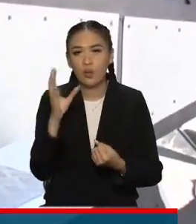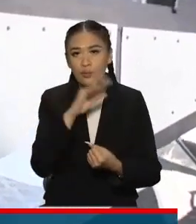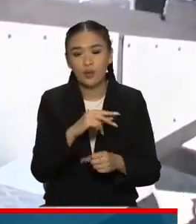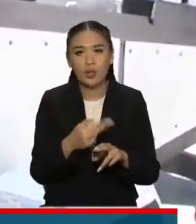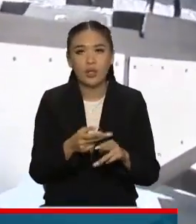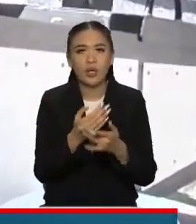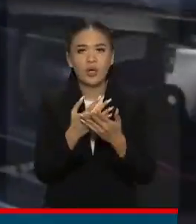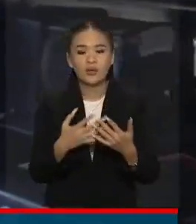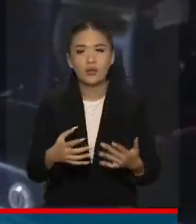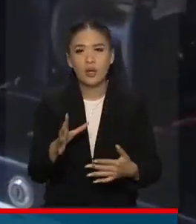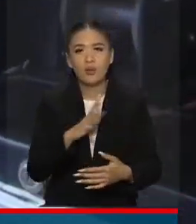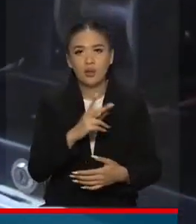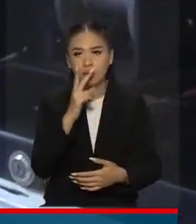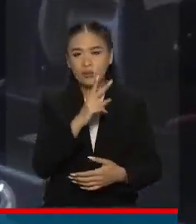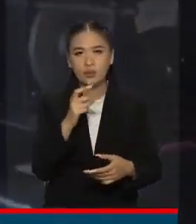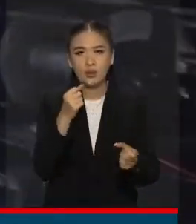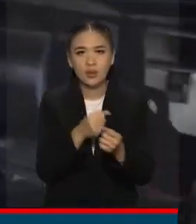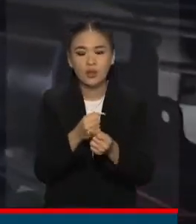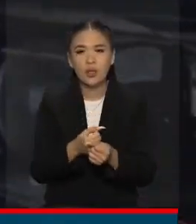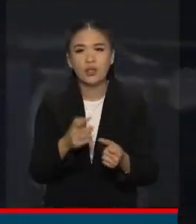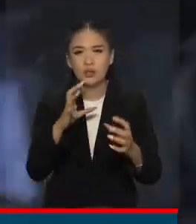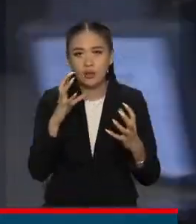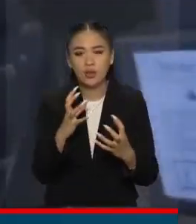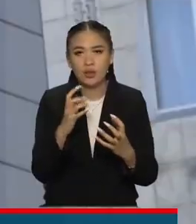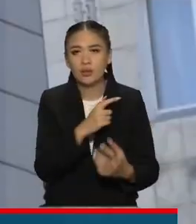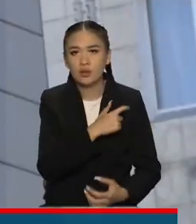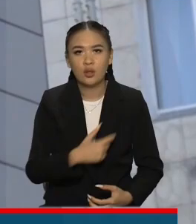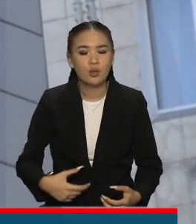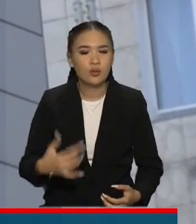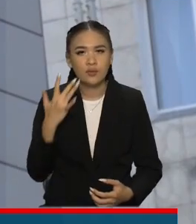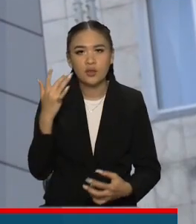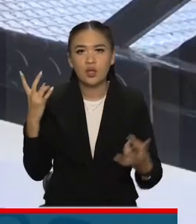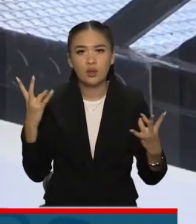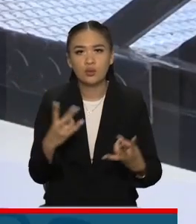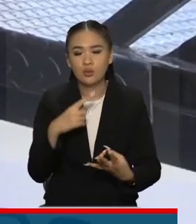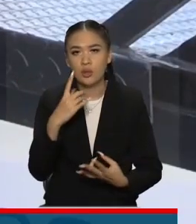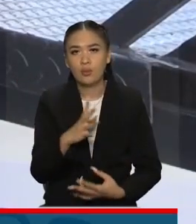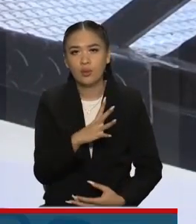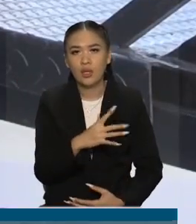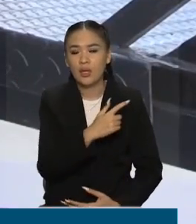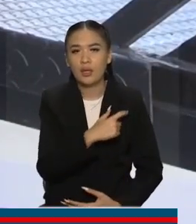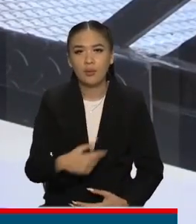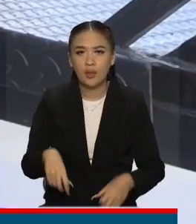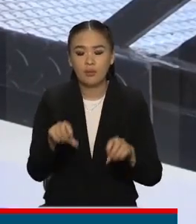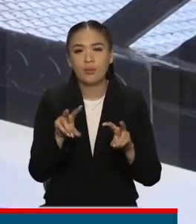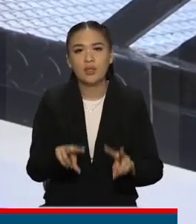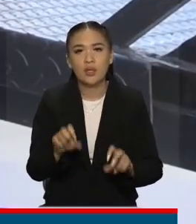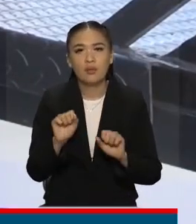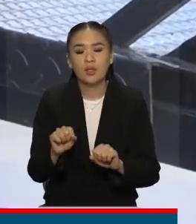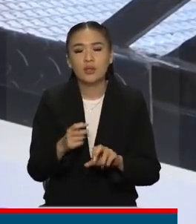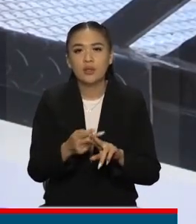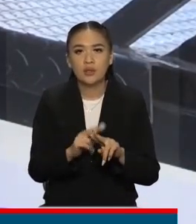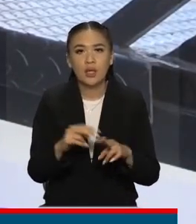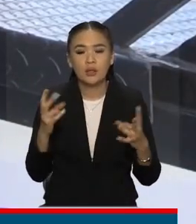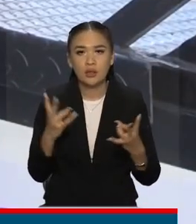көлік оқиғасының куәсі болдым. Сақтандыру белбеуі әрдайым тағулы болу керек дейді. Ремен безопасности деген соны